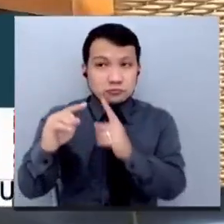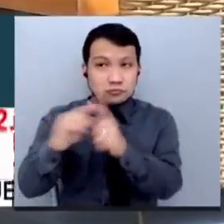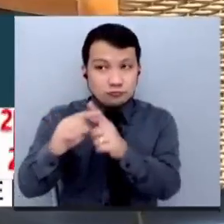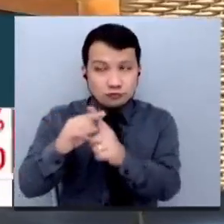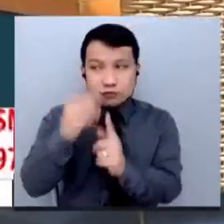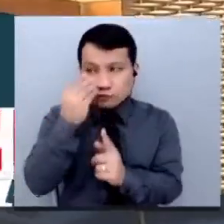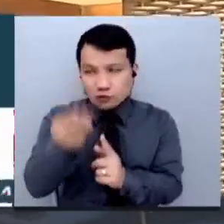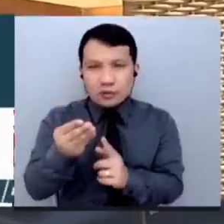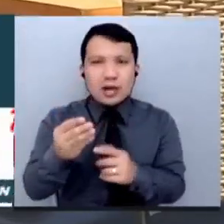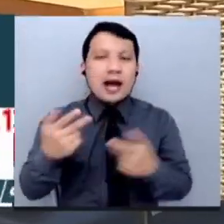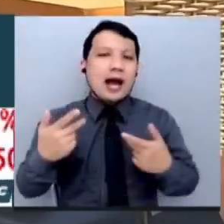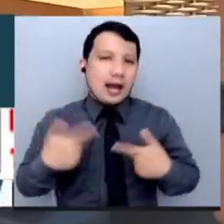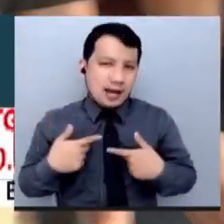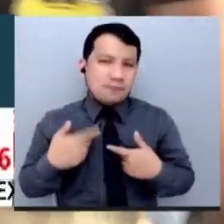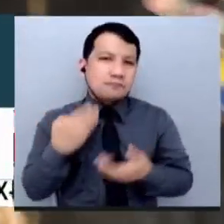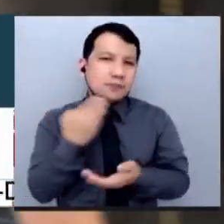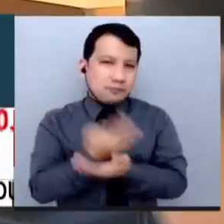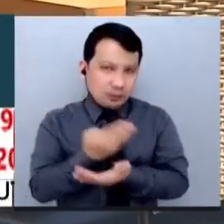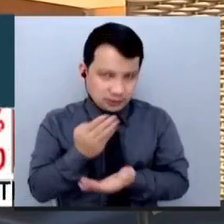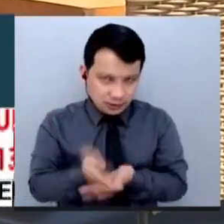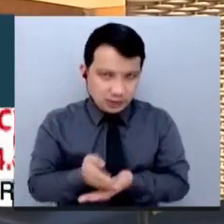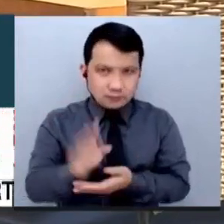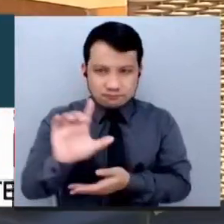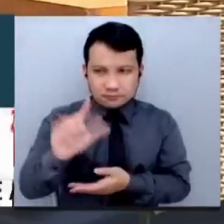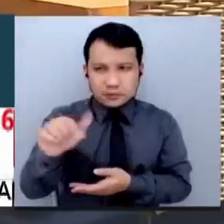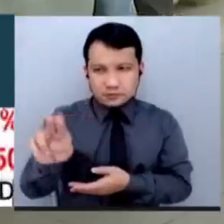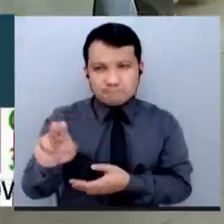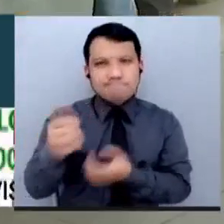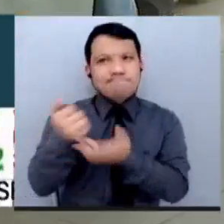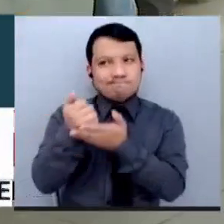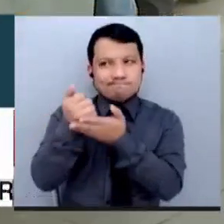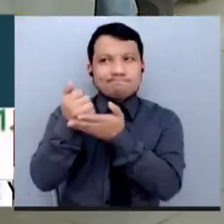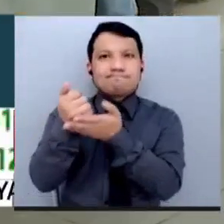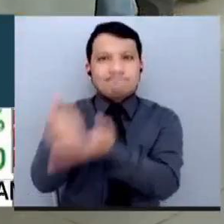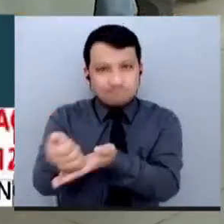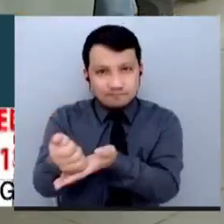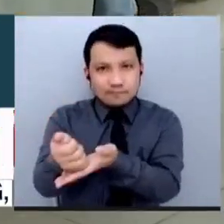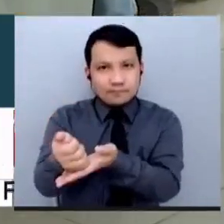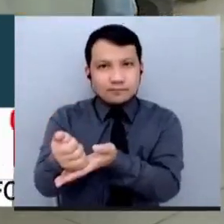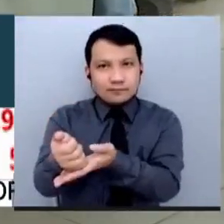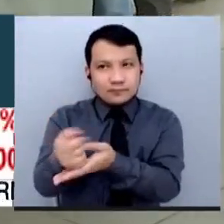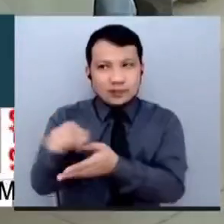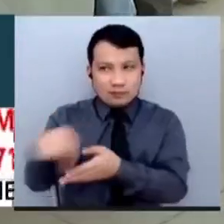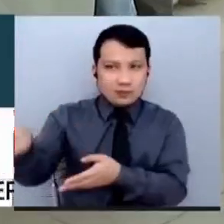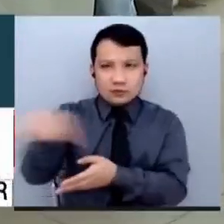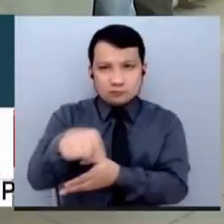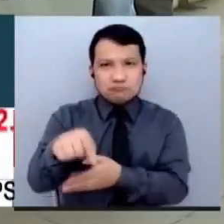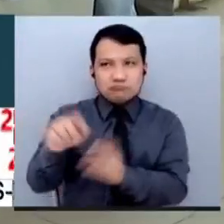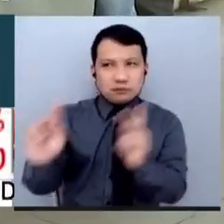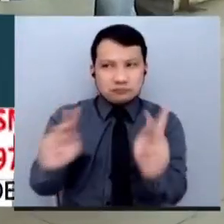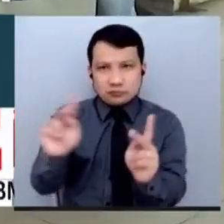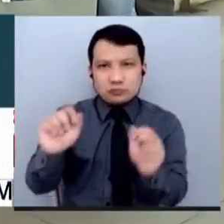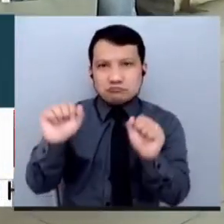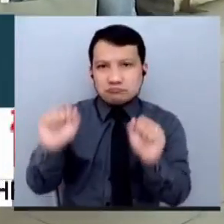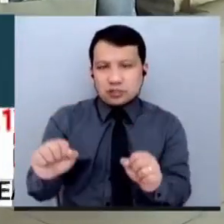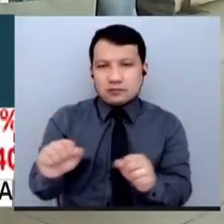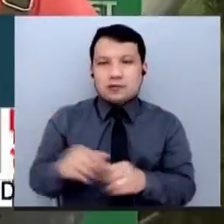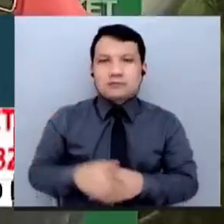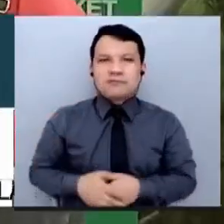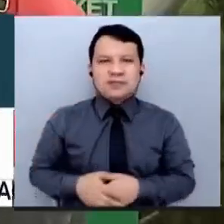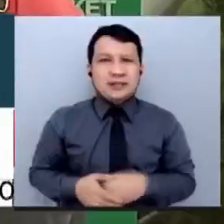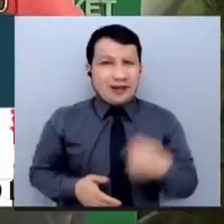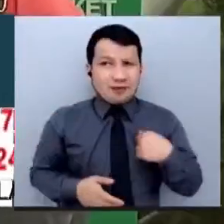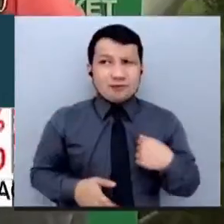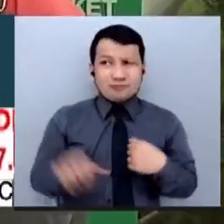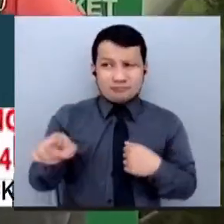may pondo na yung local government na tulungan na makabangon yung ating mga kababayan. Though pinapaliwanag ko sa